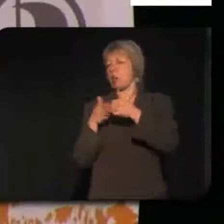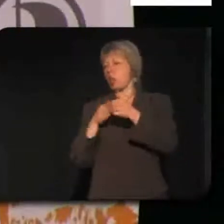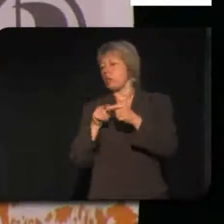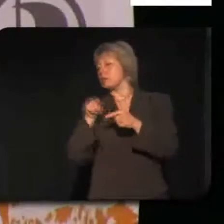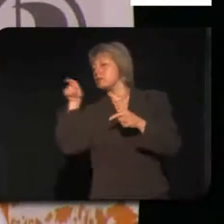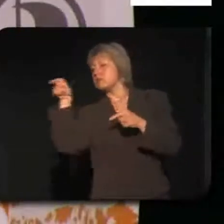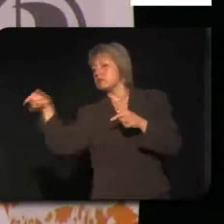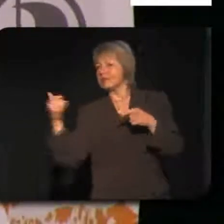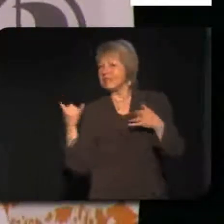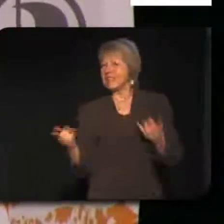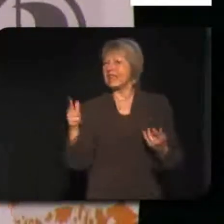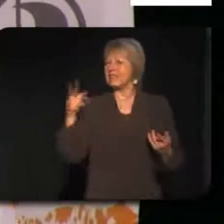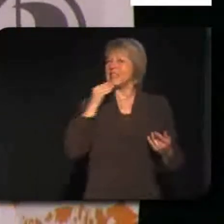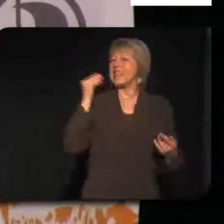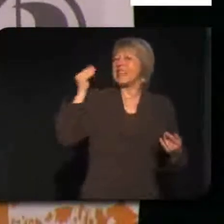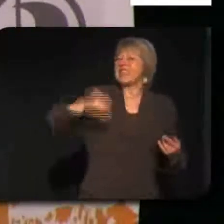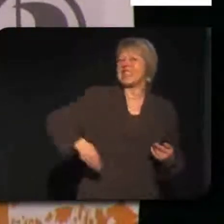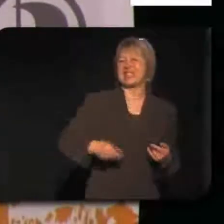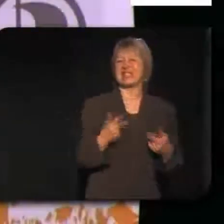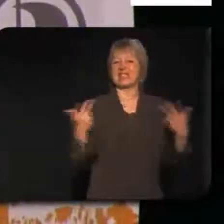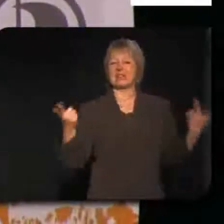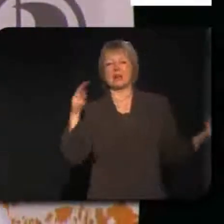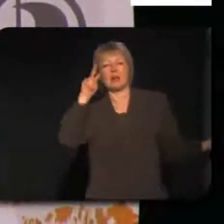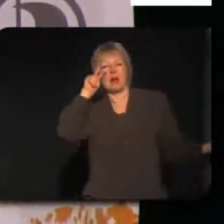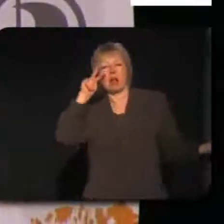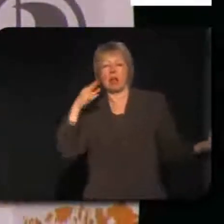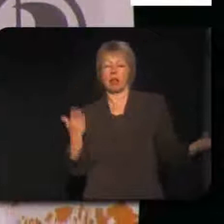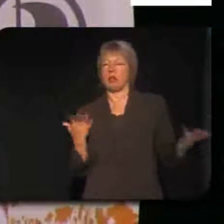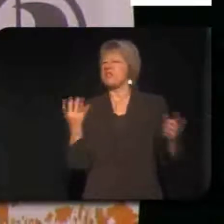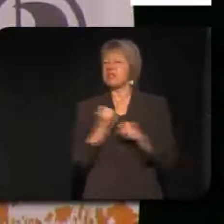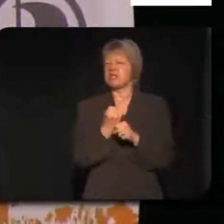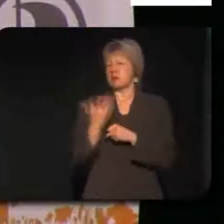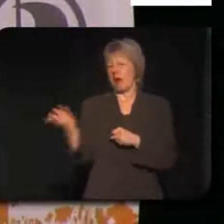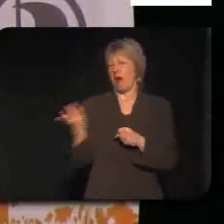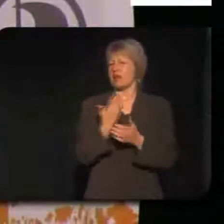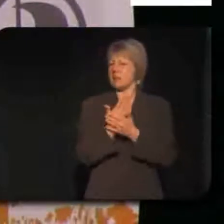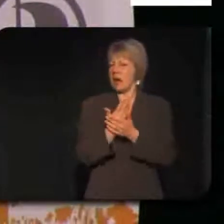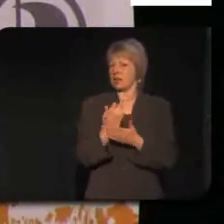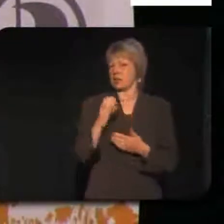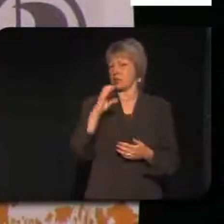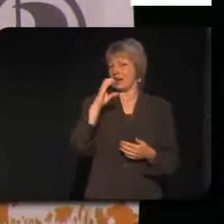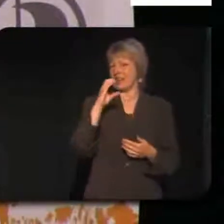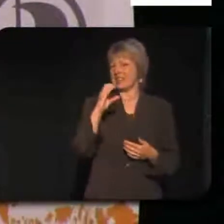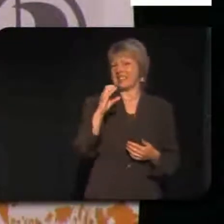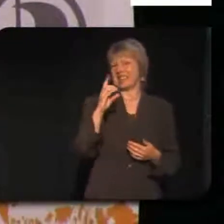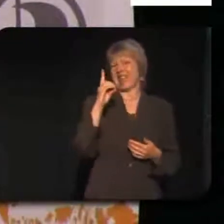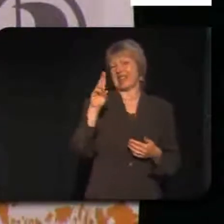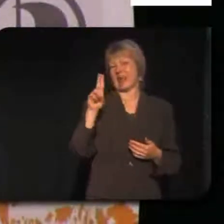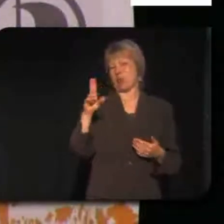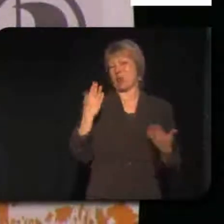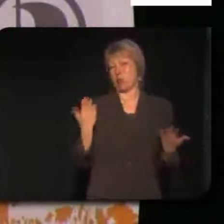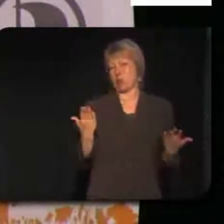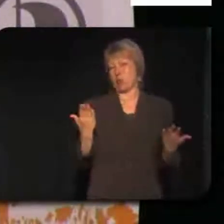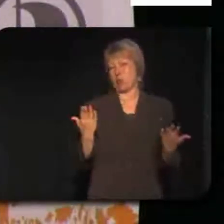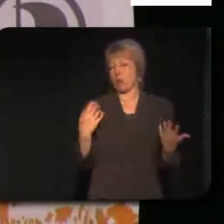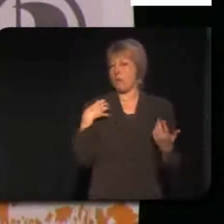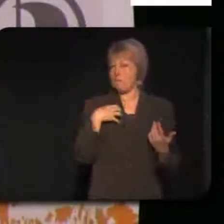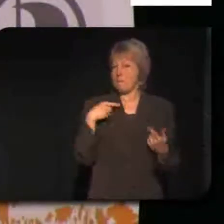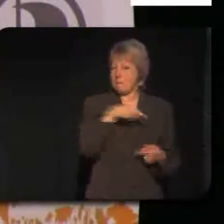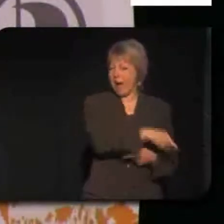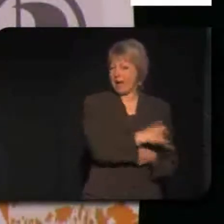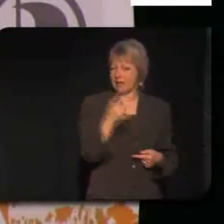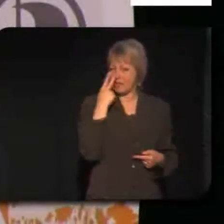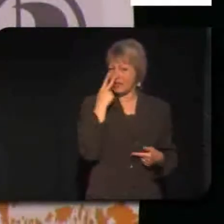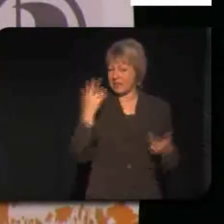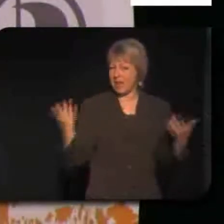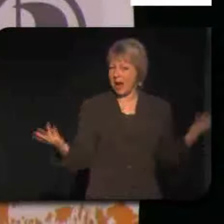was treiben sie fangen wir mal mit den Christdemokraten und ihre bayerischen Horden an seien wir dabei